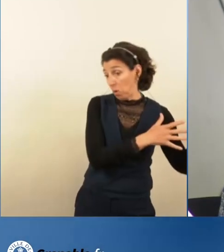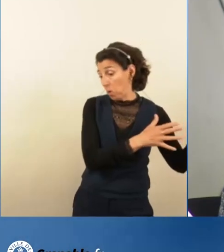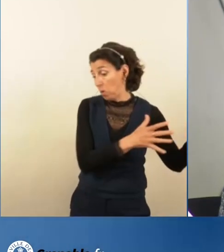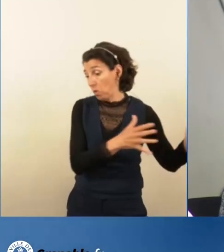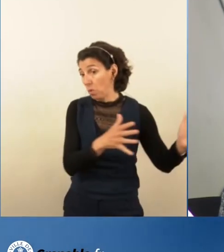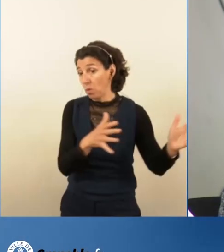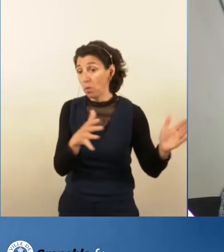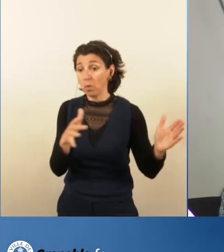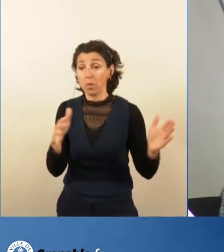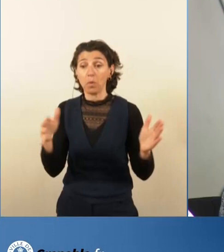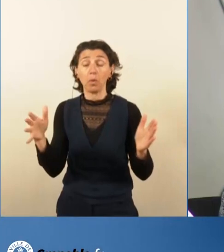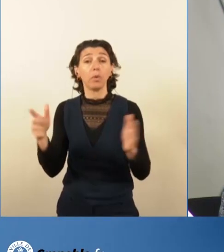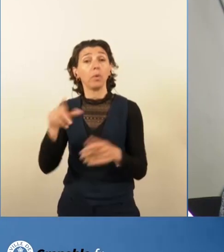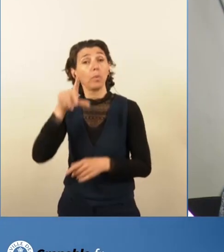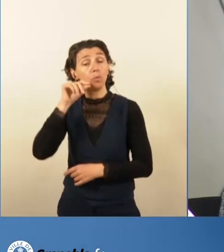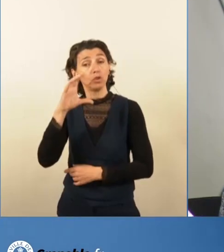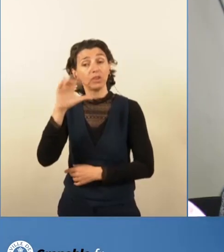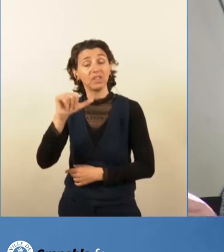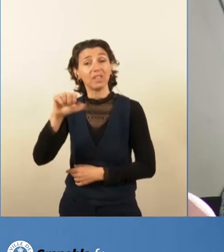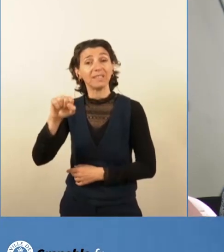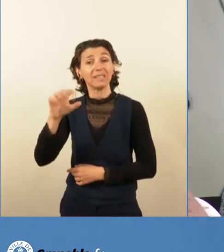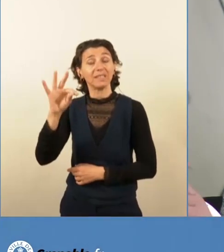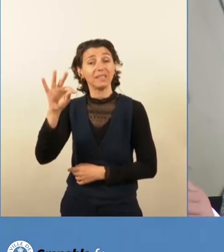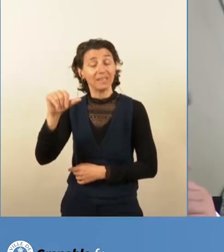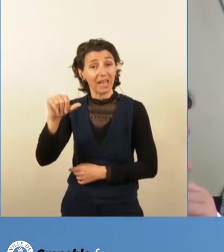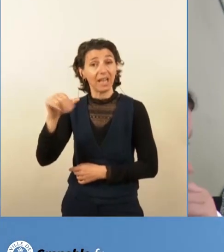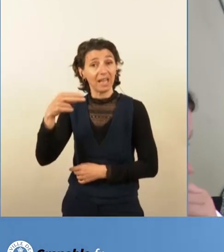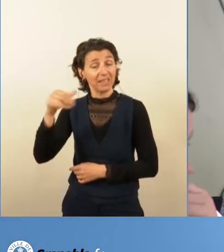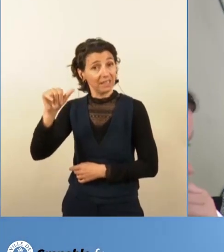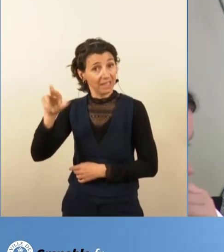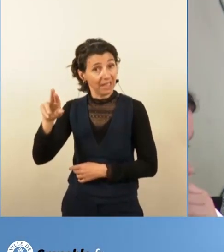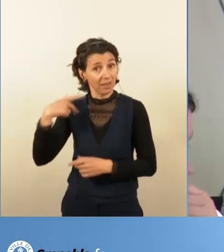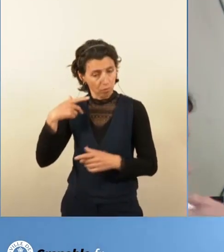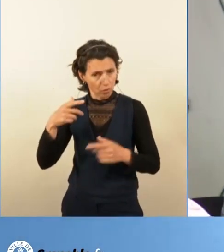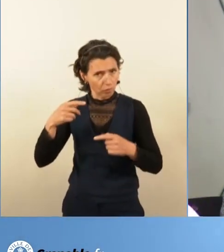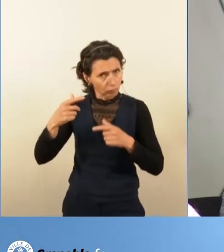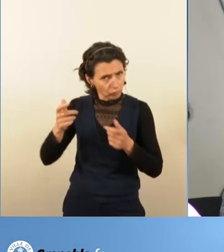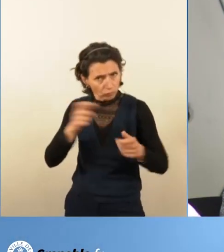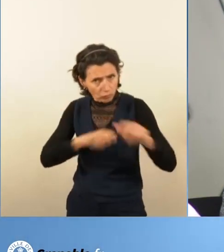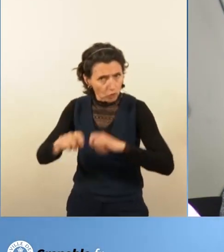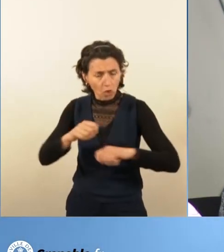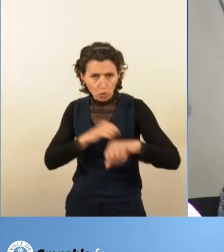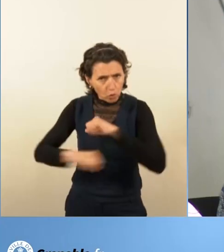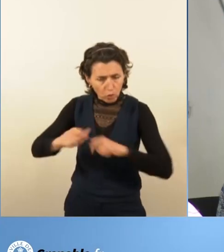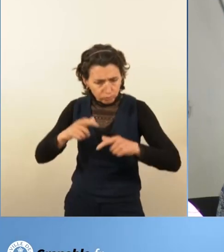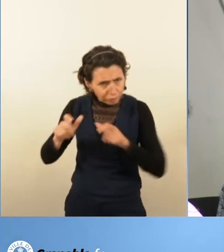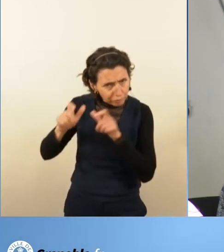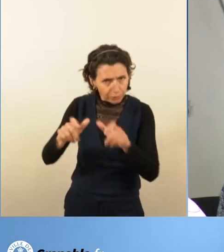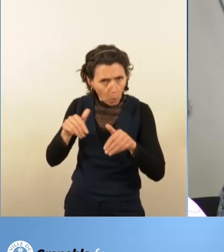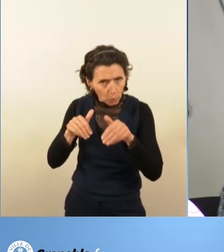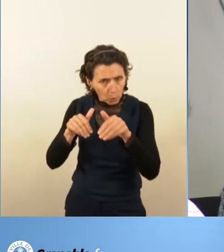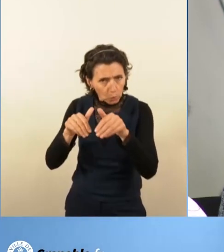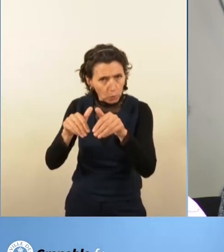de Thierry chastagnier qui en était chargé et qui continue à le suivre au titre de sa délégation sécurité civile que